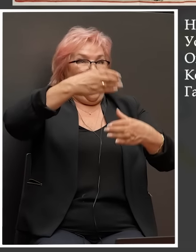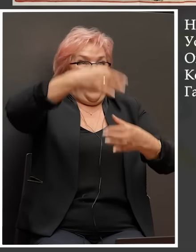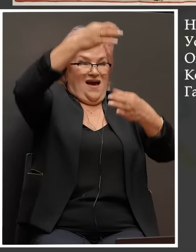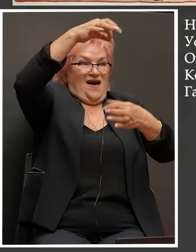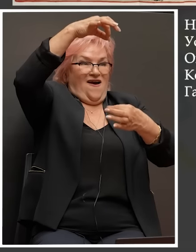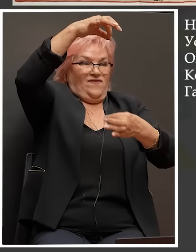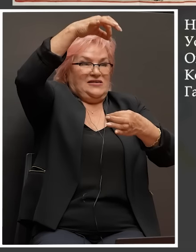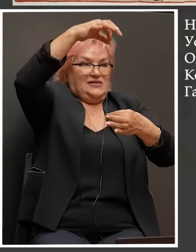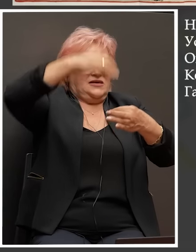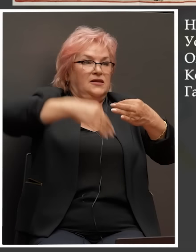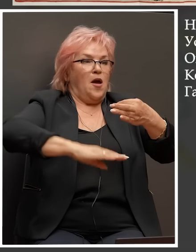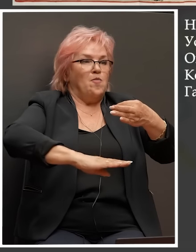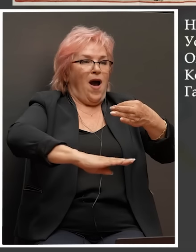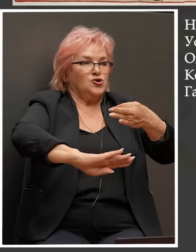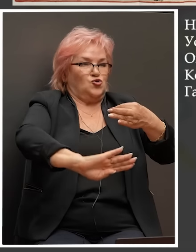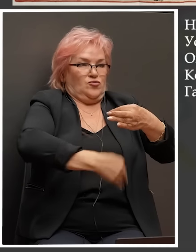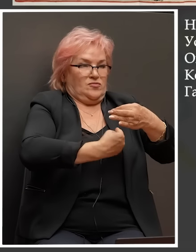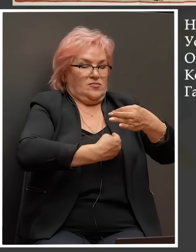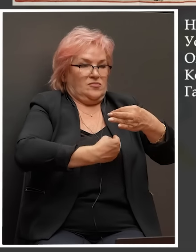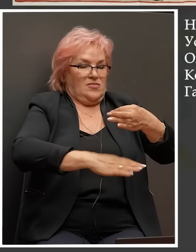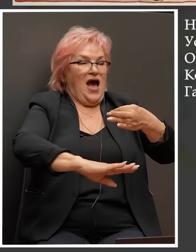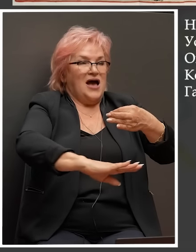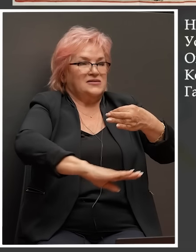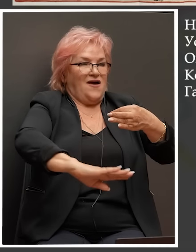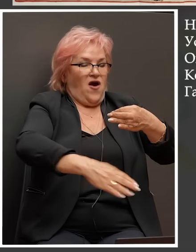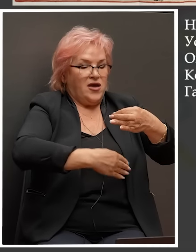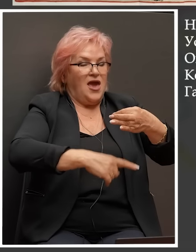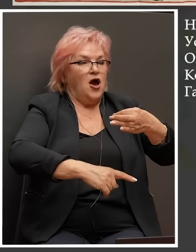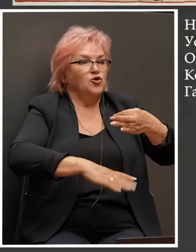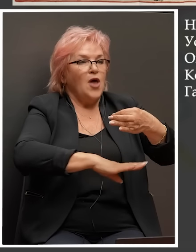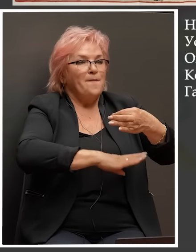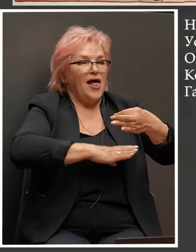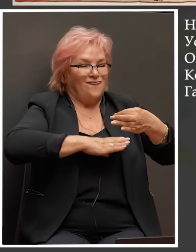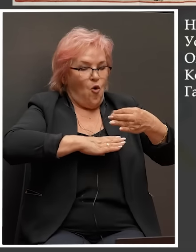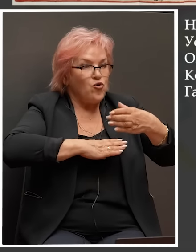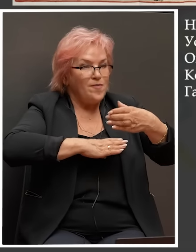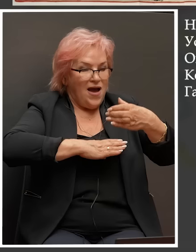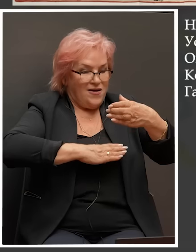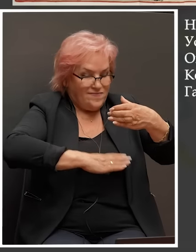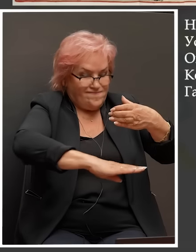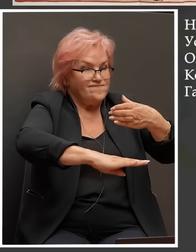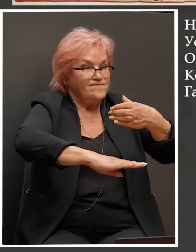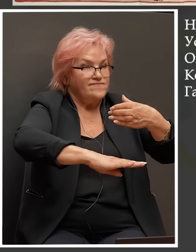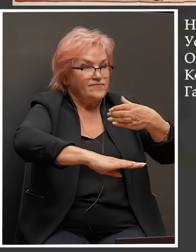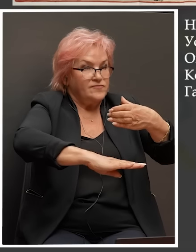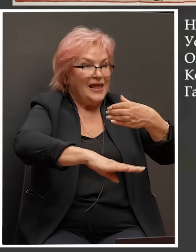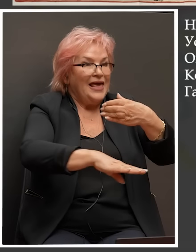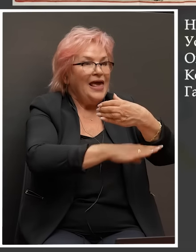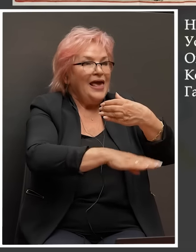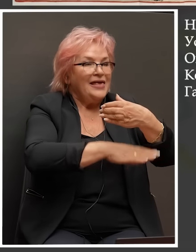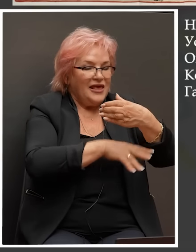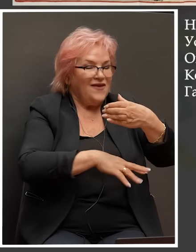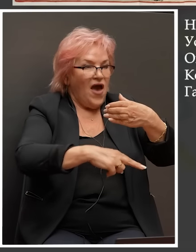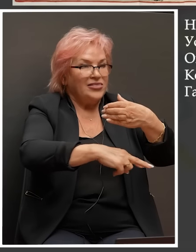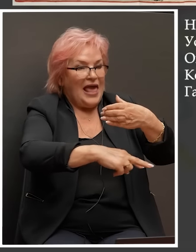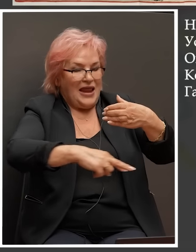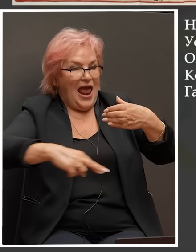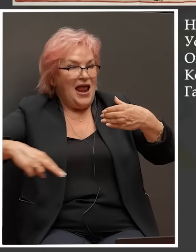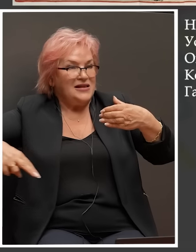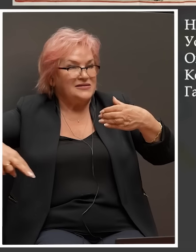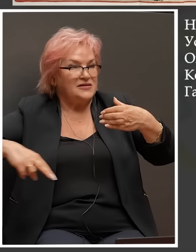висит, из-под него убирают базу, основание, загоняют платформу, которая передвигается по деревянным рельсам, потому что, как